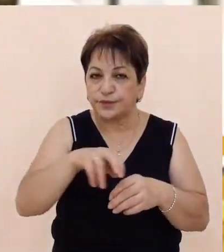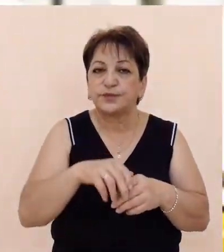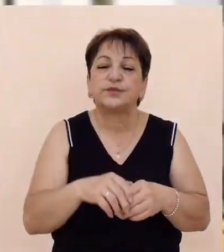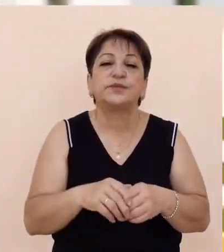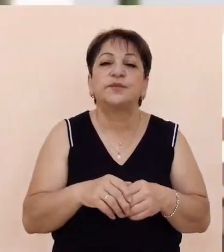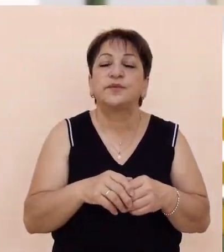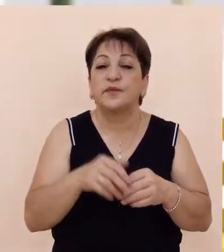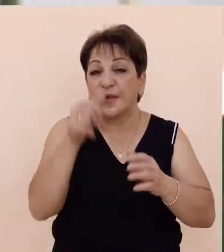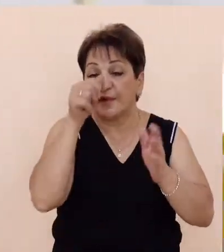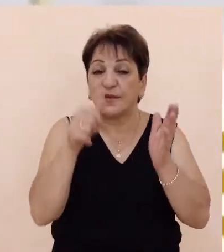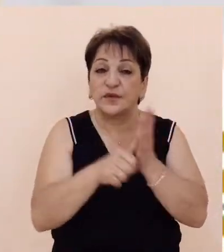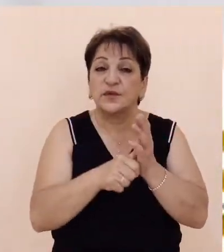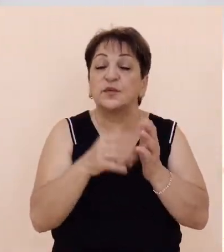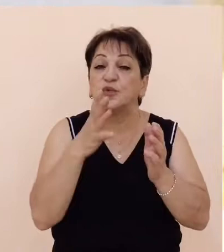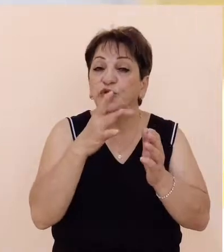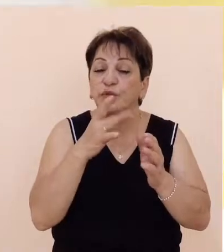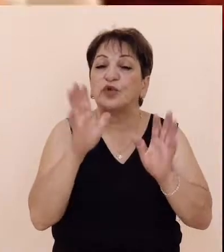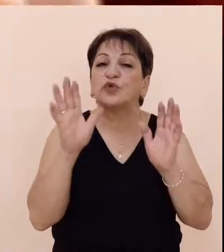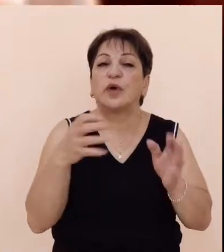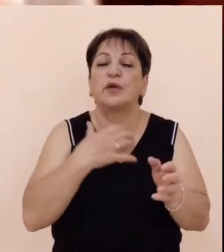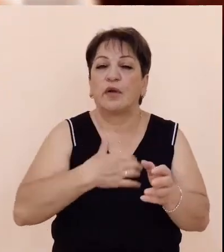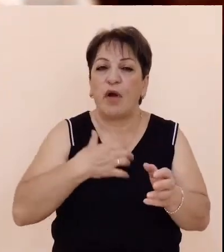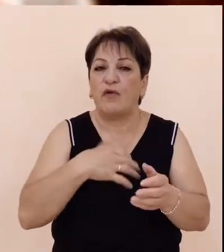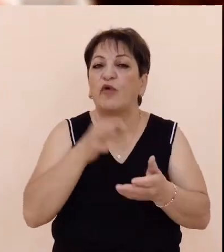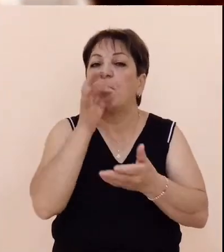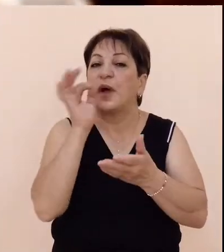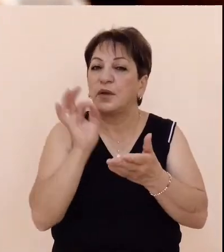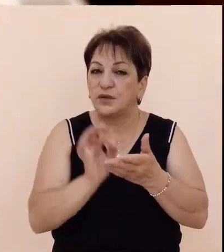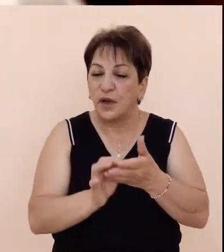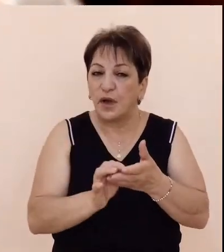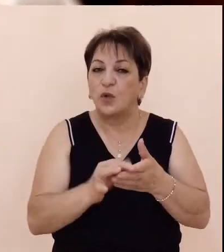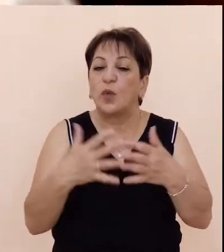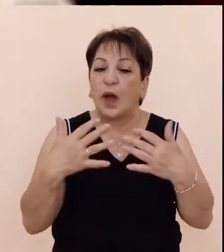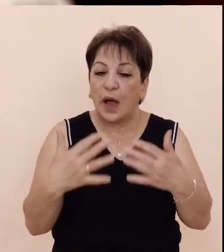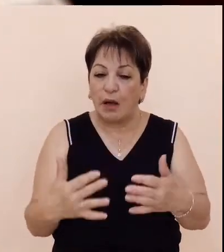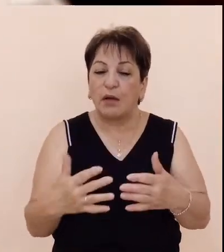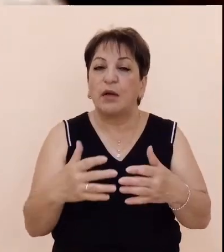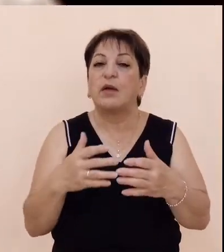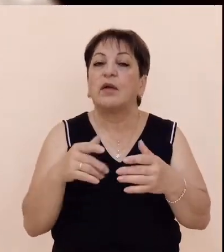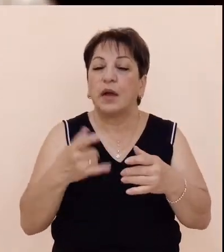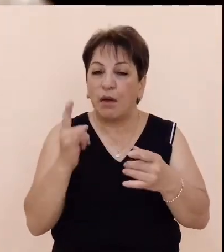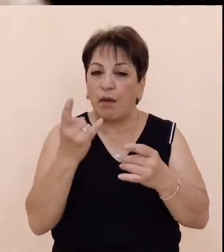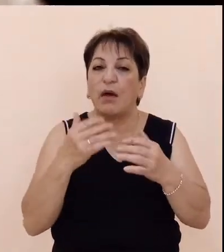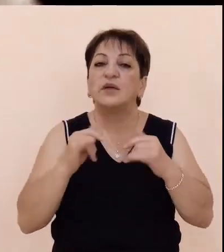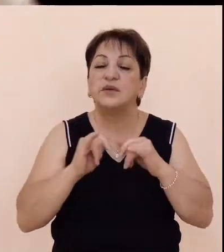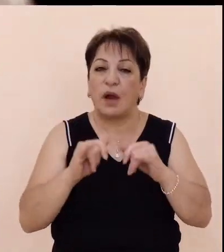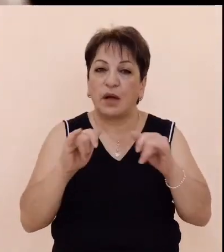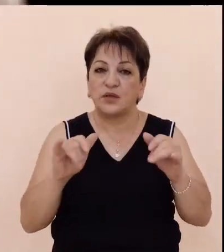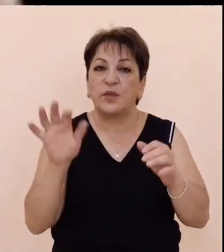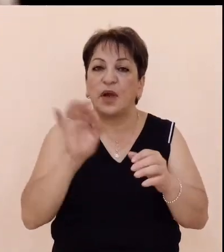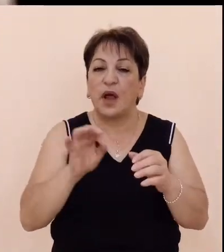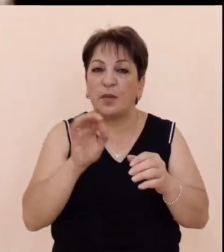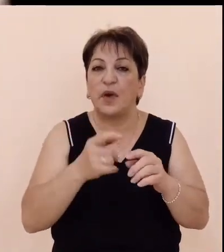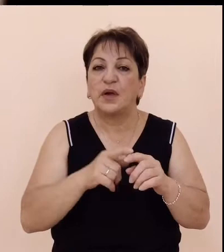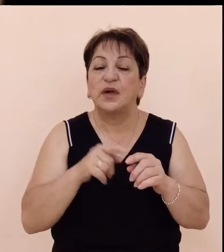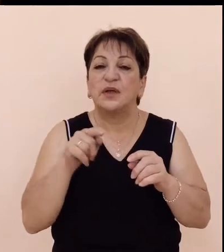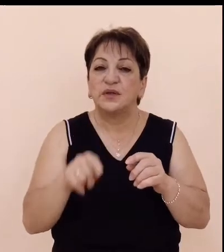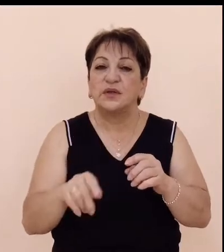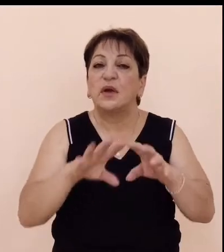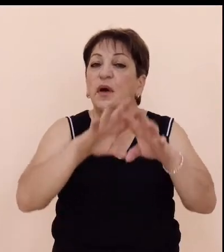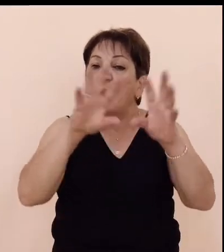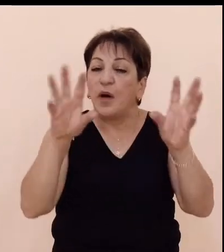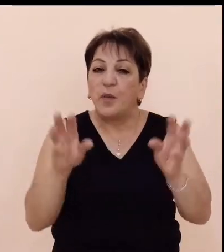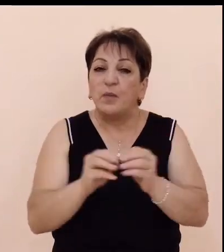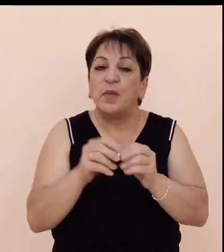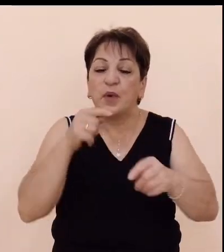Երկրորդ եռամսյակը չափազանց պատասխանատու է և հղիի, և պտղի զարգացման համար, քանի որ սահմանադրվում են